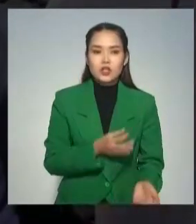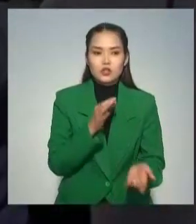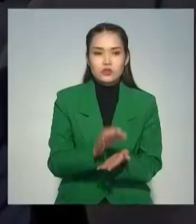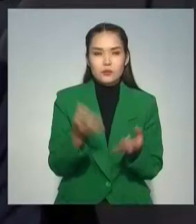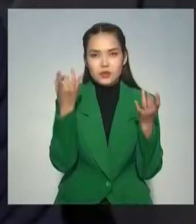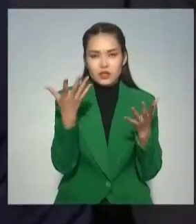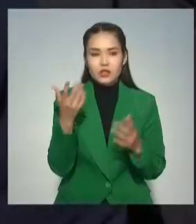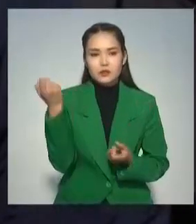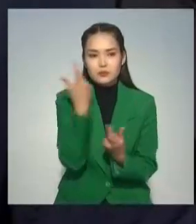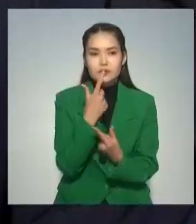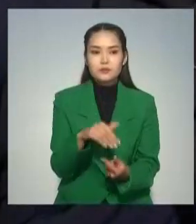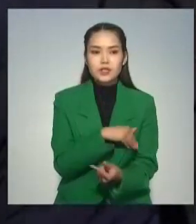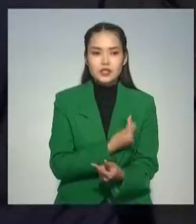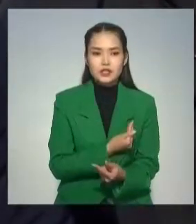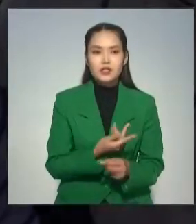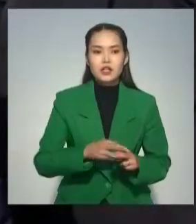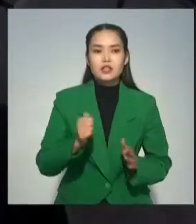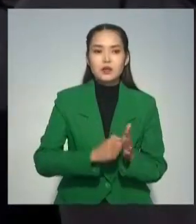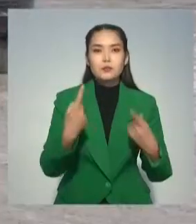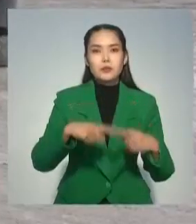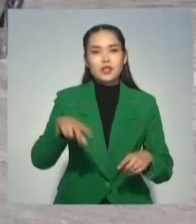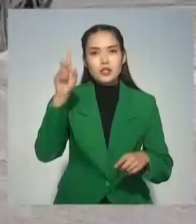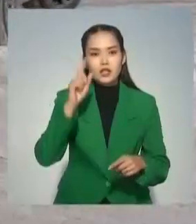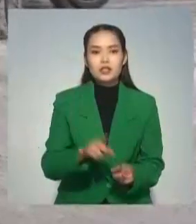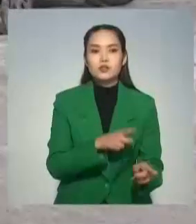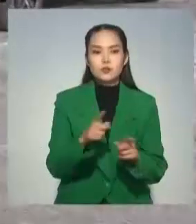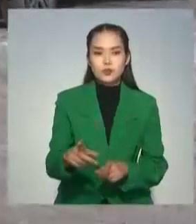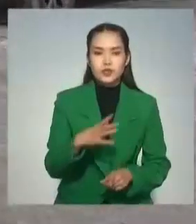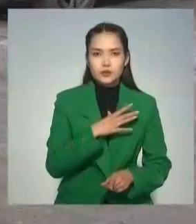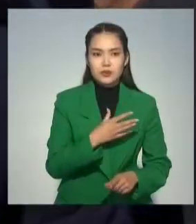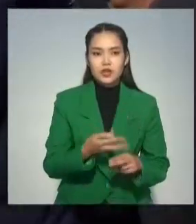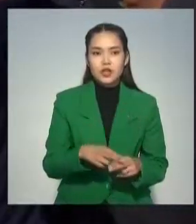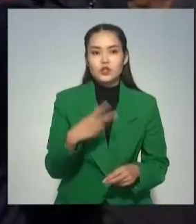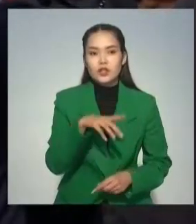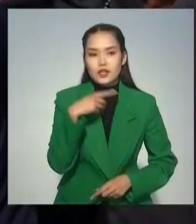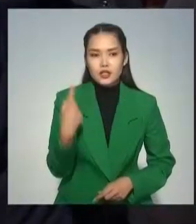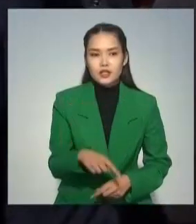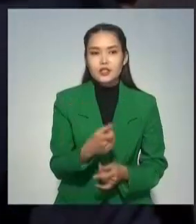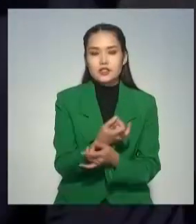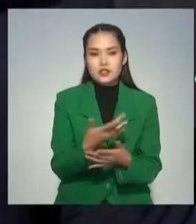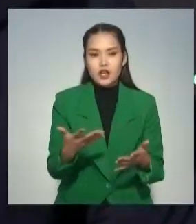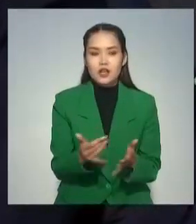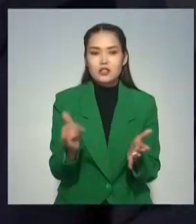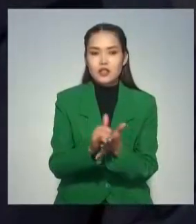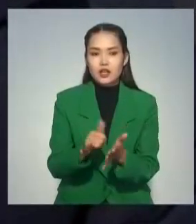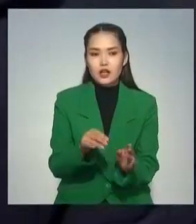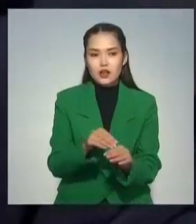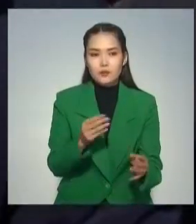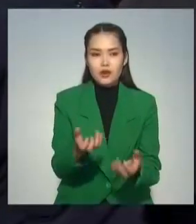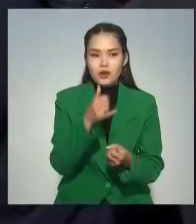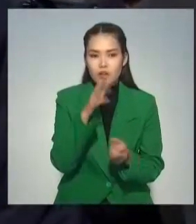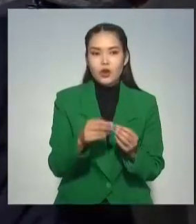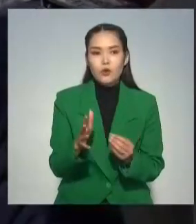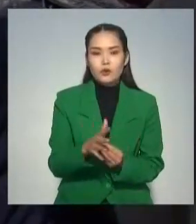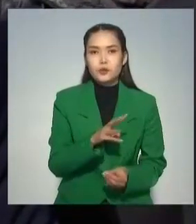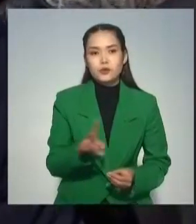білгіміз келеді. Не кеден бойынша келмейді, не ол басқа елде есепте тұр. Тәртібі бойынша үш түрлі кезеңнен өтіп, төртіншіге келгенде өтпей қалып жатыр. 15 минут күтудің